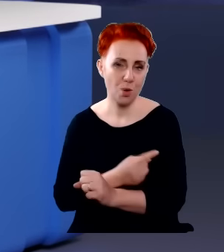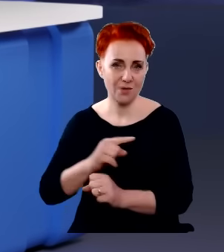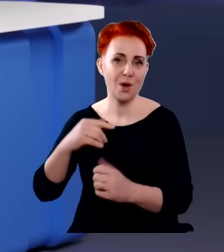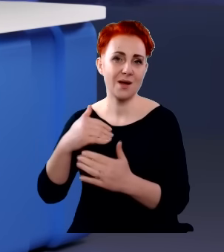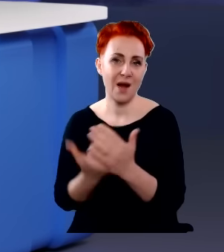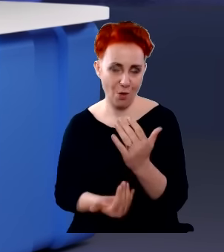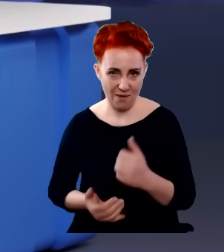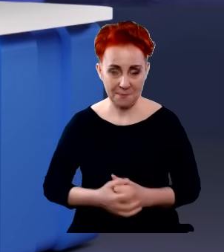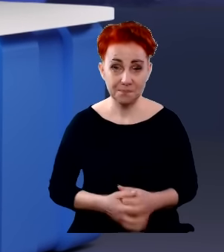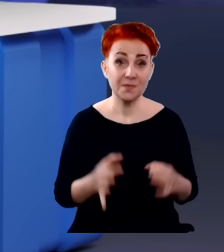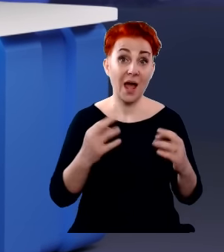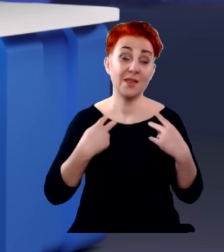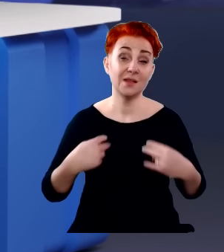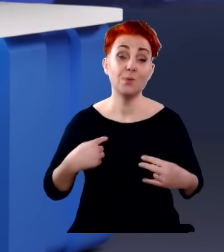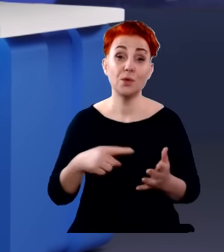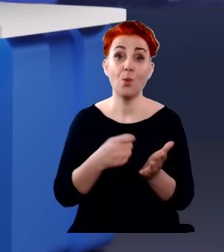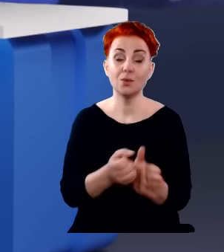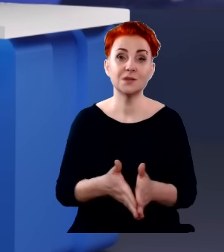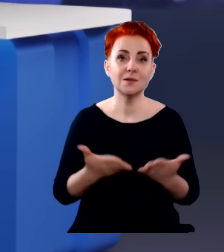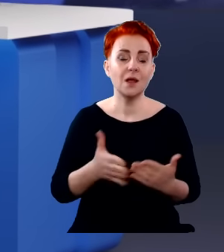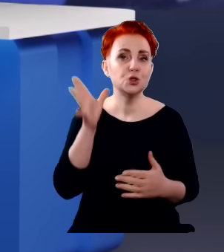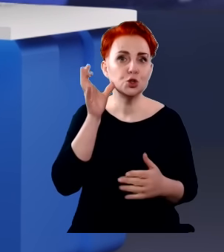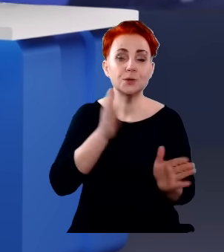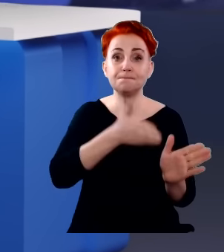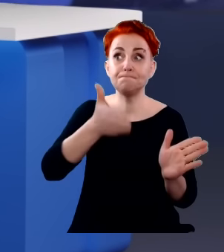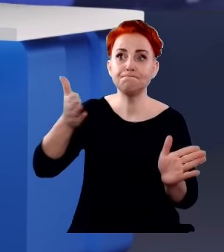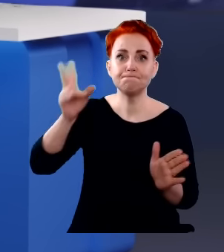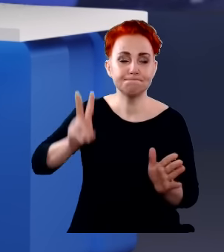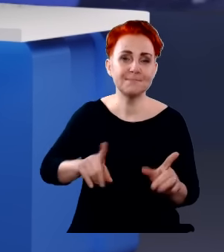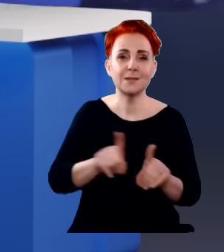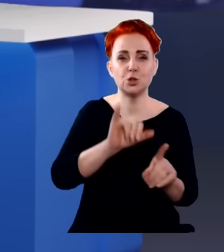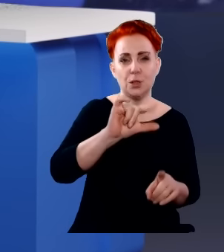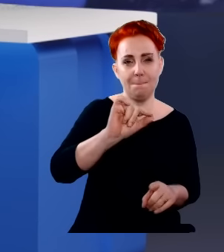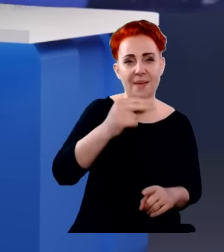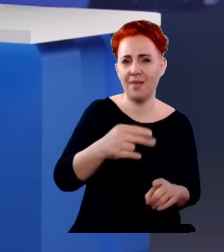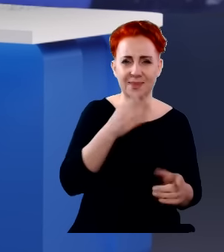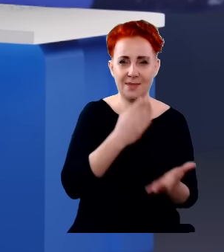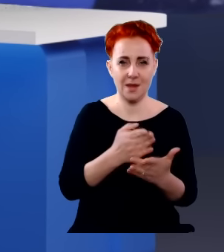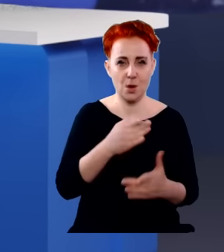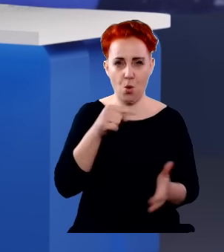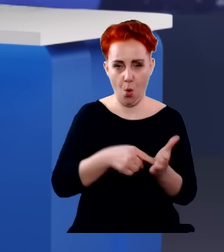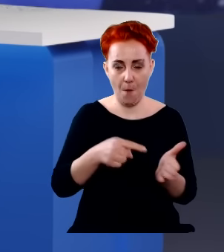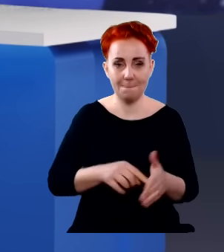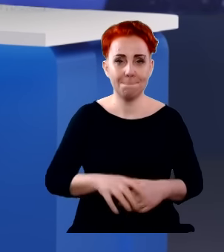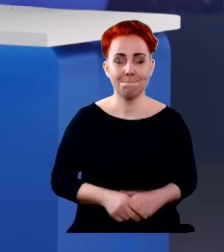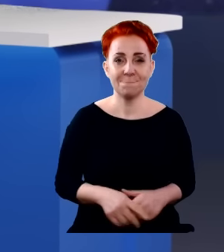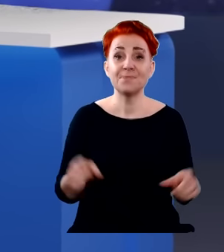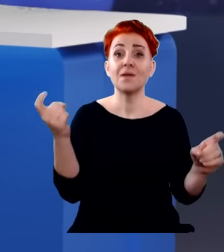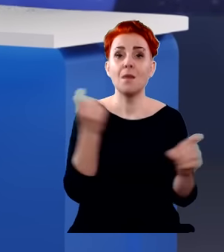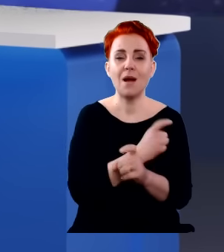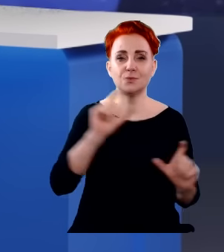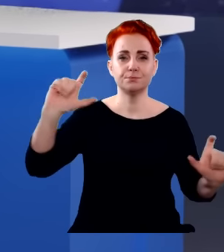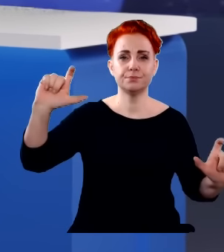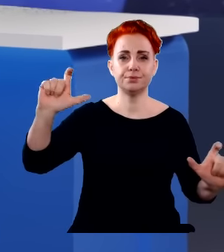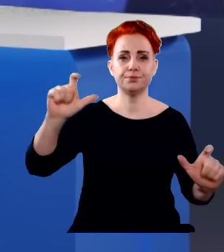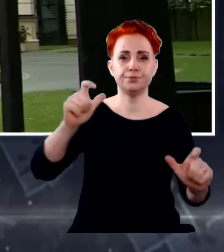teraz na Trybunał Konstytucyjny i słyszymy jeszcze inne instytucje, między innymi IPN, ale nie tylko. No to jest zwijanie państwa, to jest upadek